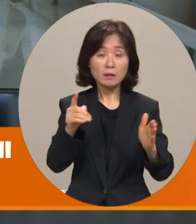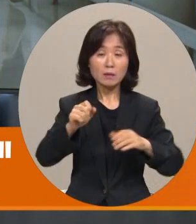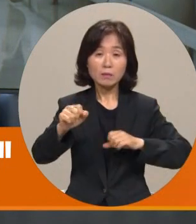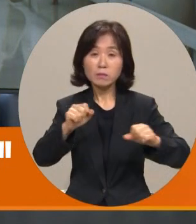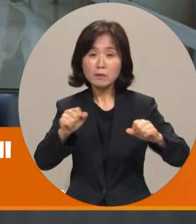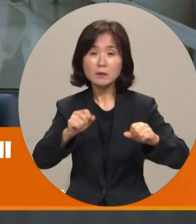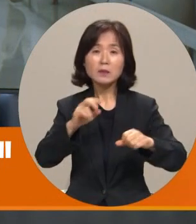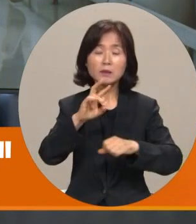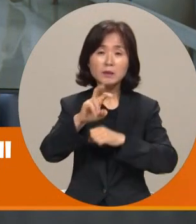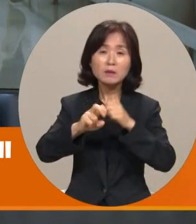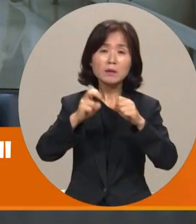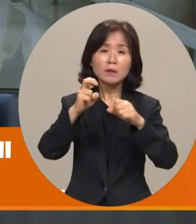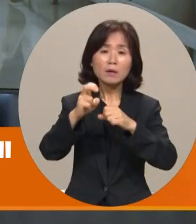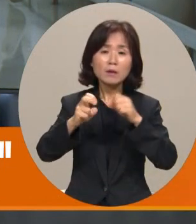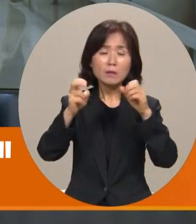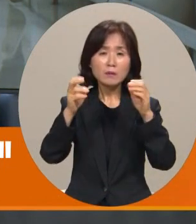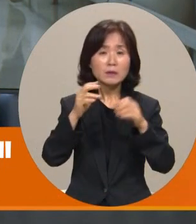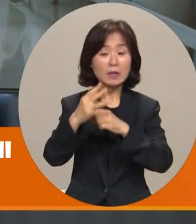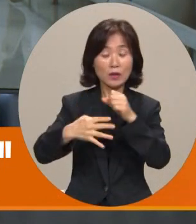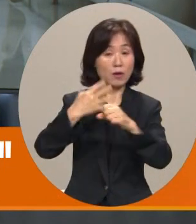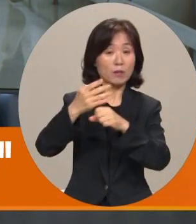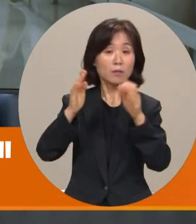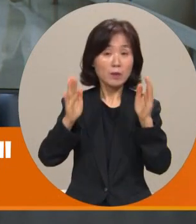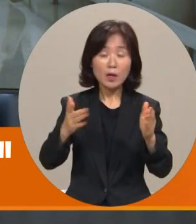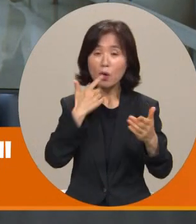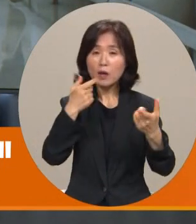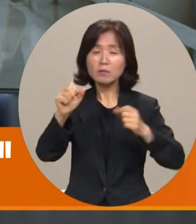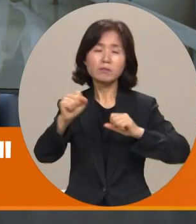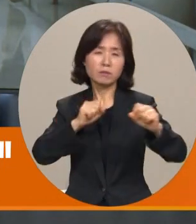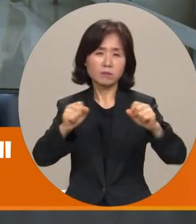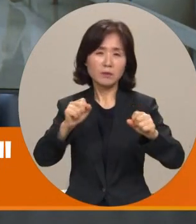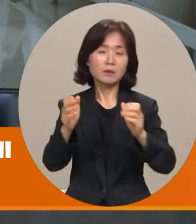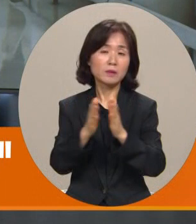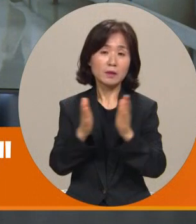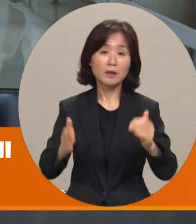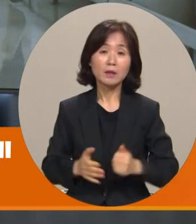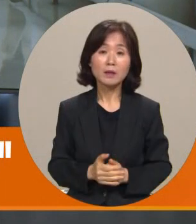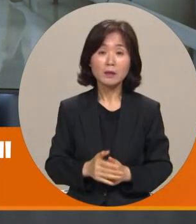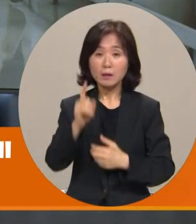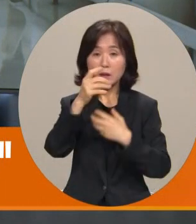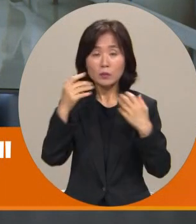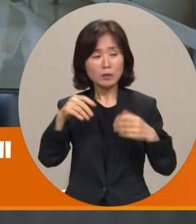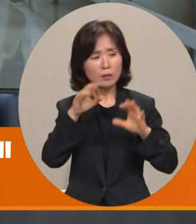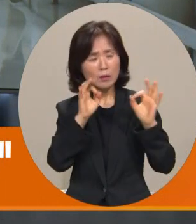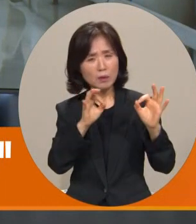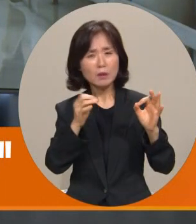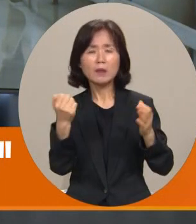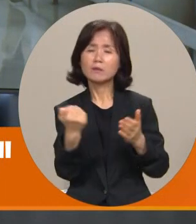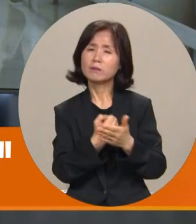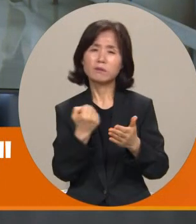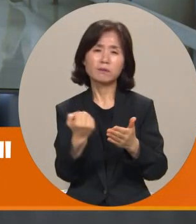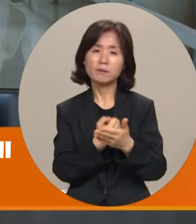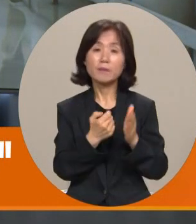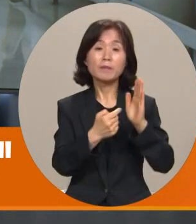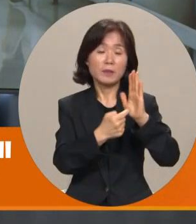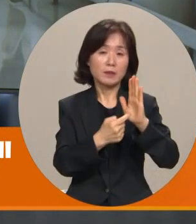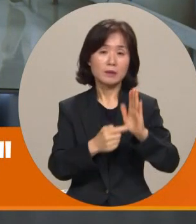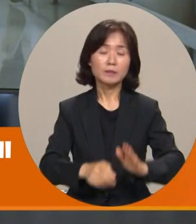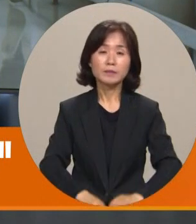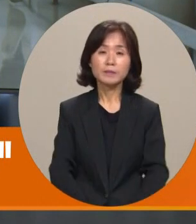만인데요. 정부는 이 같은 움직임을 불법으로 규정하고 유감의 뜻을 밝혔습니다. 첫 소식 배아정